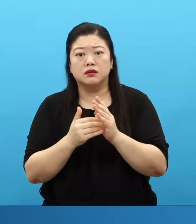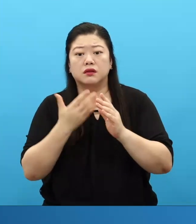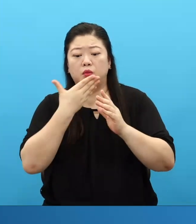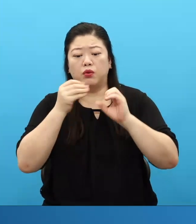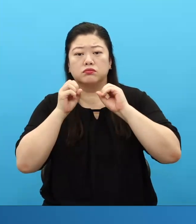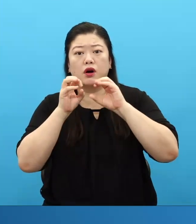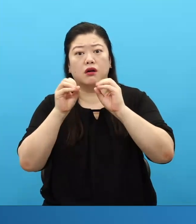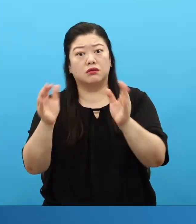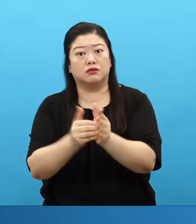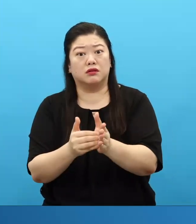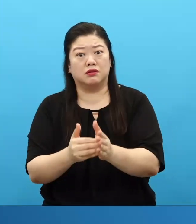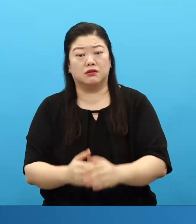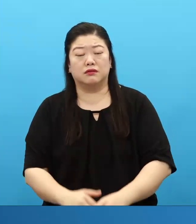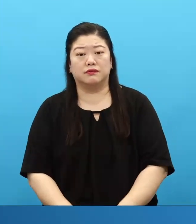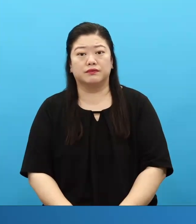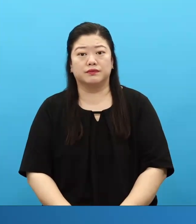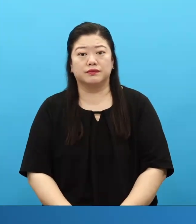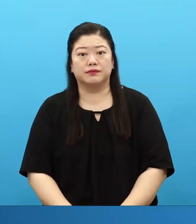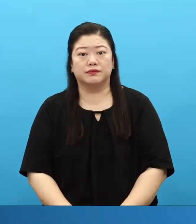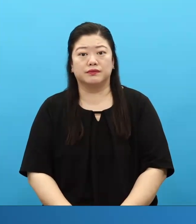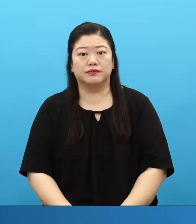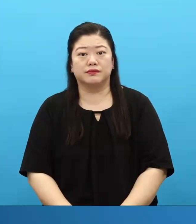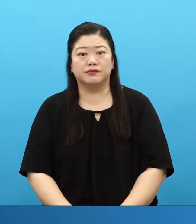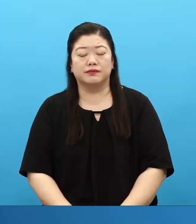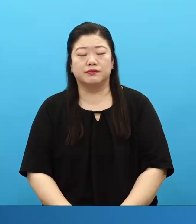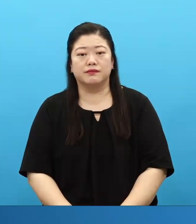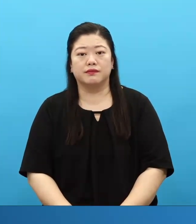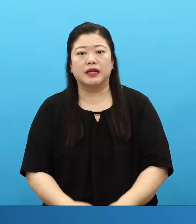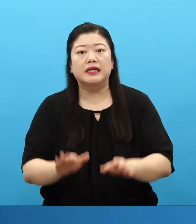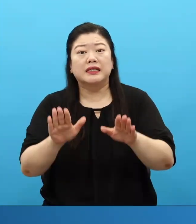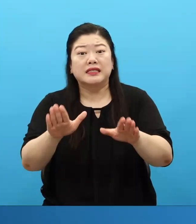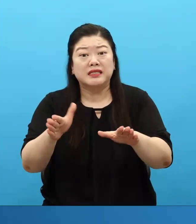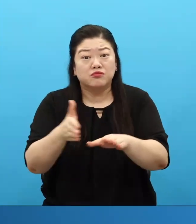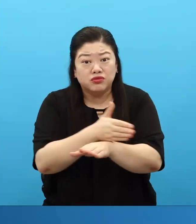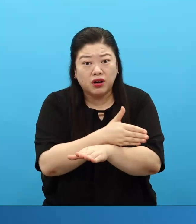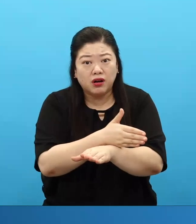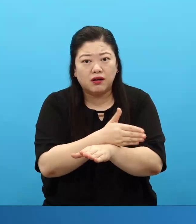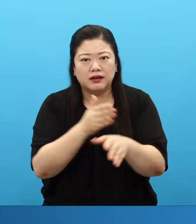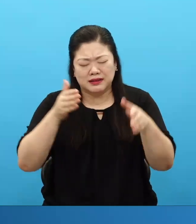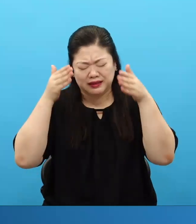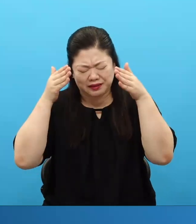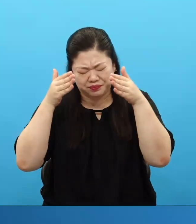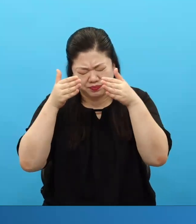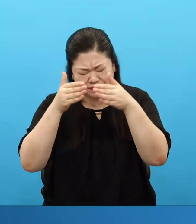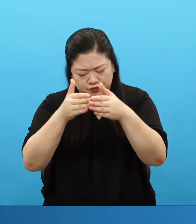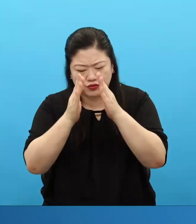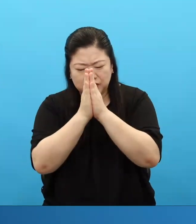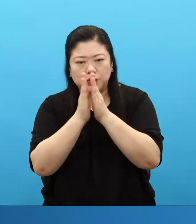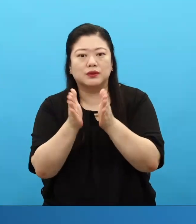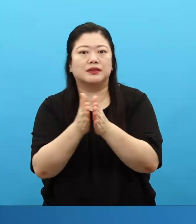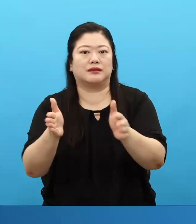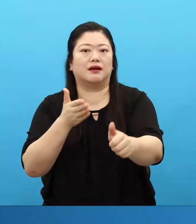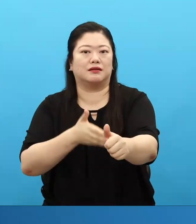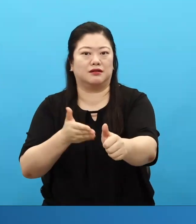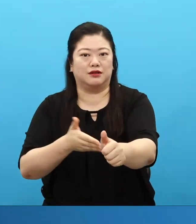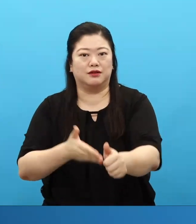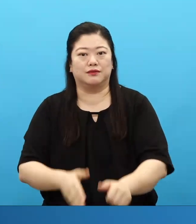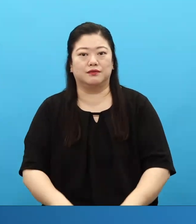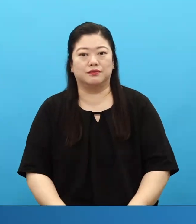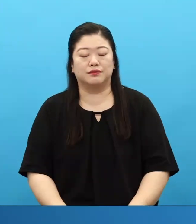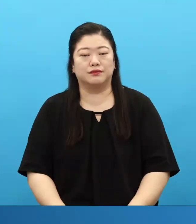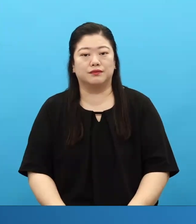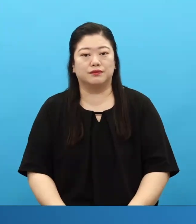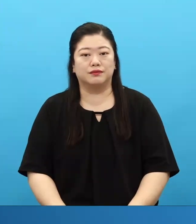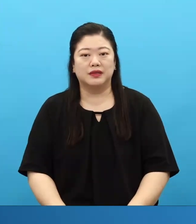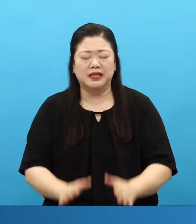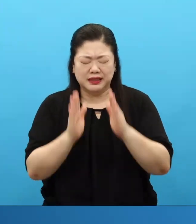하세요. And so our business people, just by yourself, do concentrate 나올 in prayer 때까지. until you can find this. 또 그러면 검토실에 나와서 간증할 것도 있어요. And there'll be